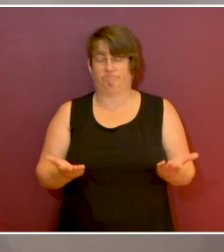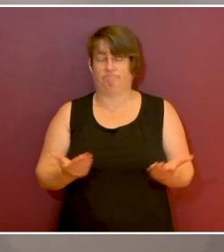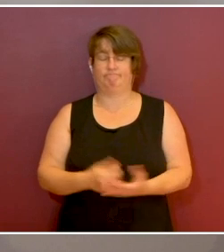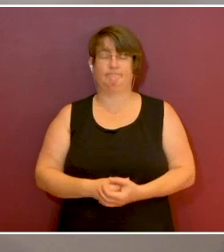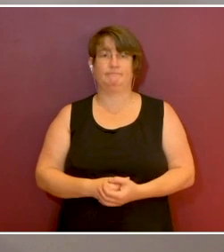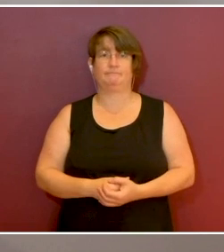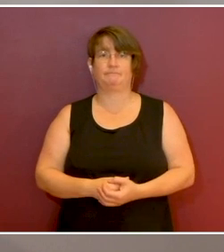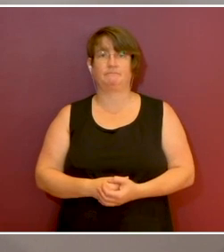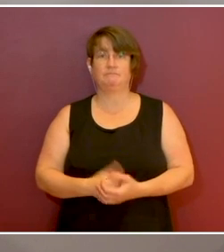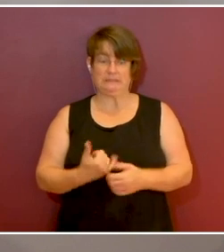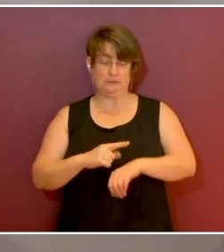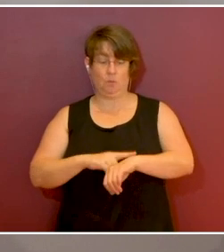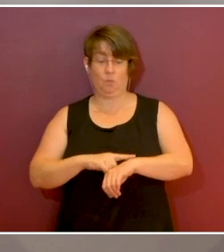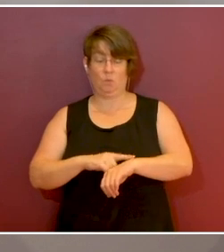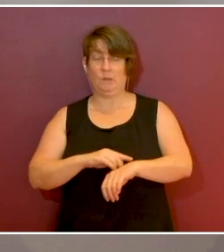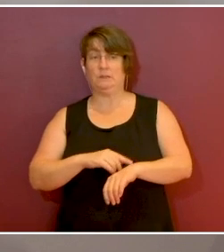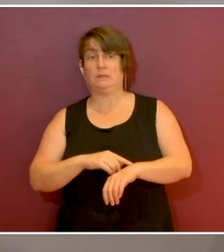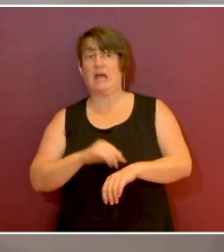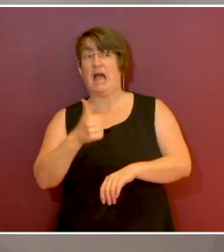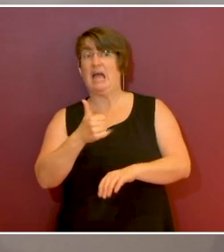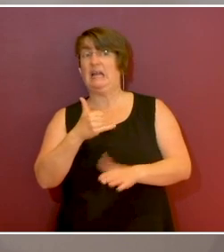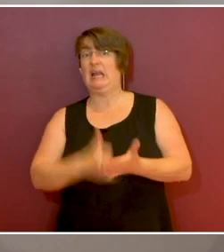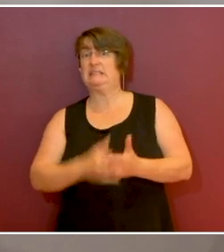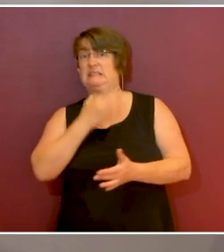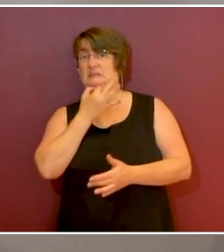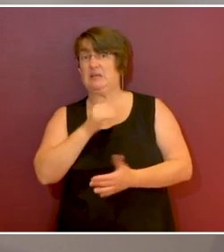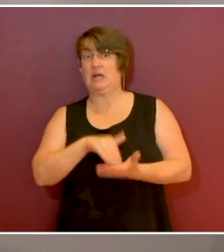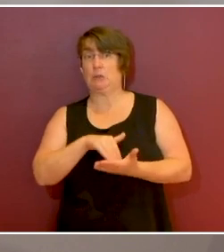Mit Blick auf die Uhr würde ich sagen, eine letzte Frage ginge noch, wenn es da noch was gibt.